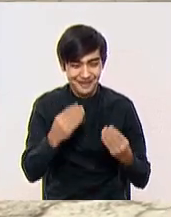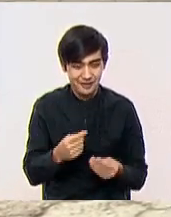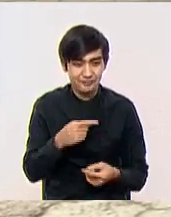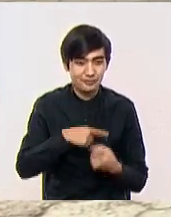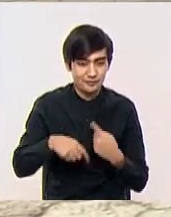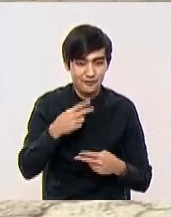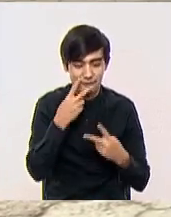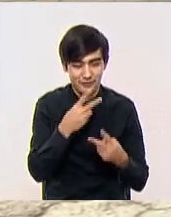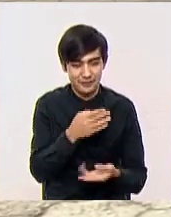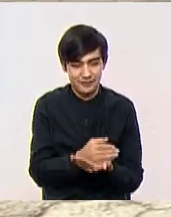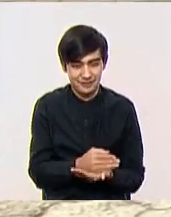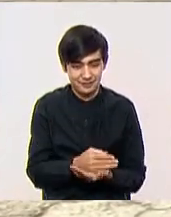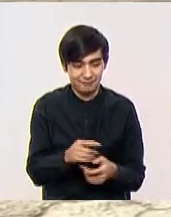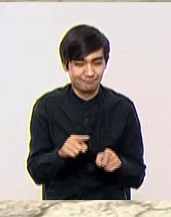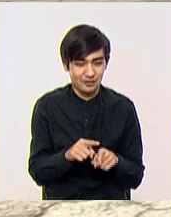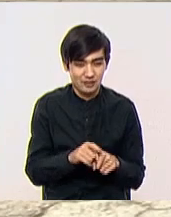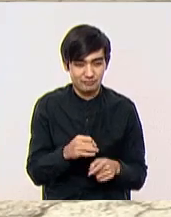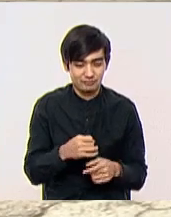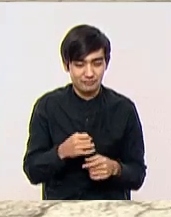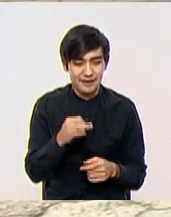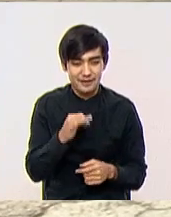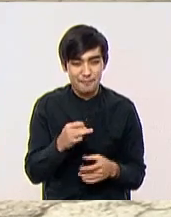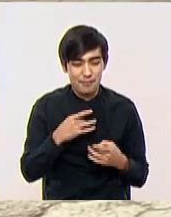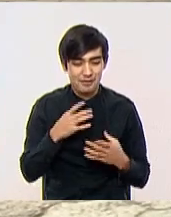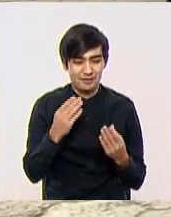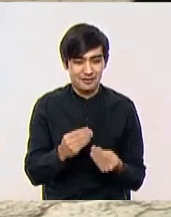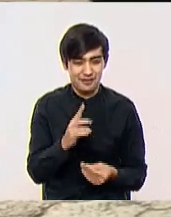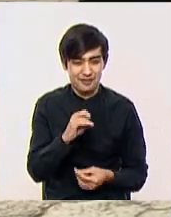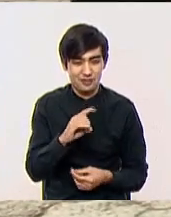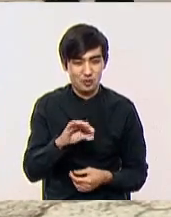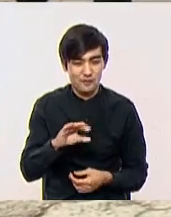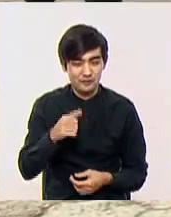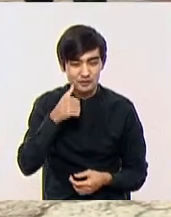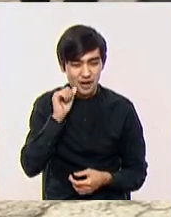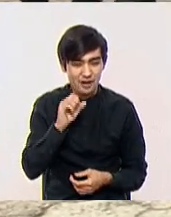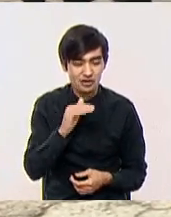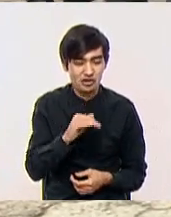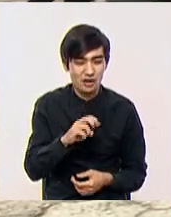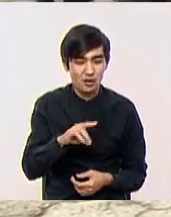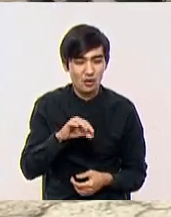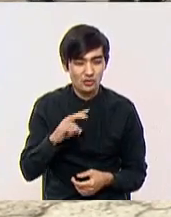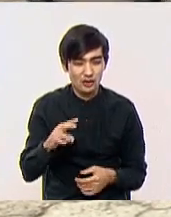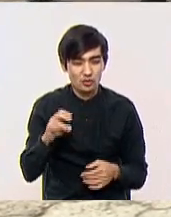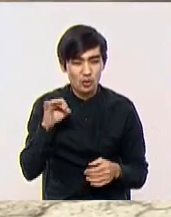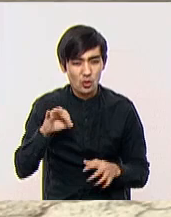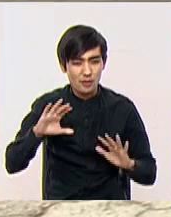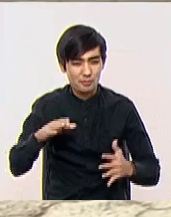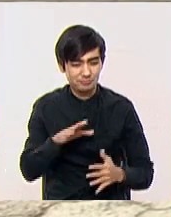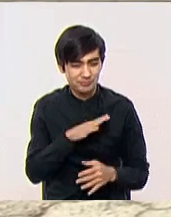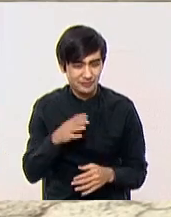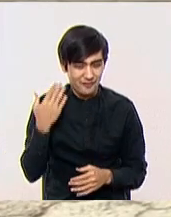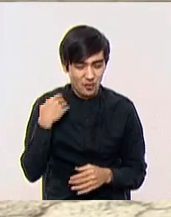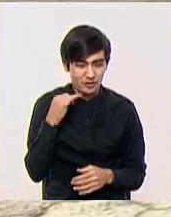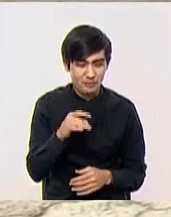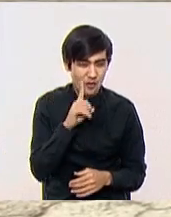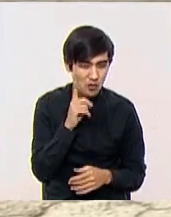біздің көруімізге бұйырып жатыр. Тәуелсіздік мерекесі кешегі желтоқсан оқиғасына қатысқан барлық жастарымыздың,